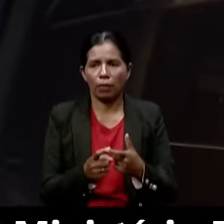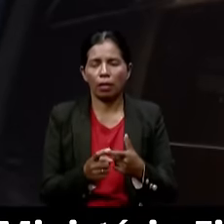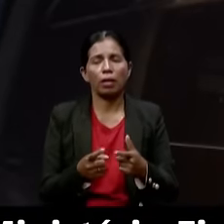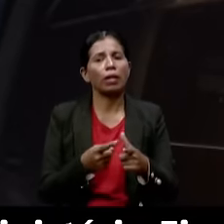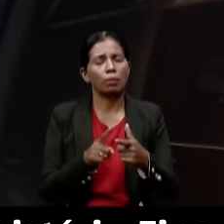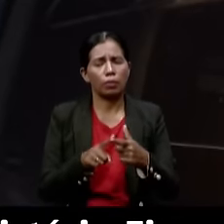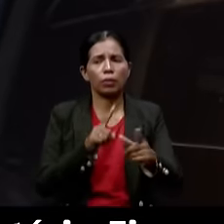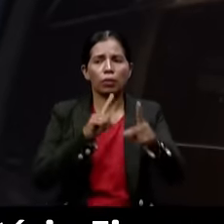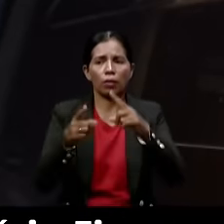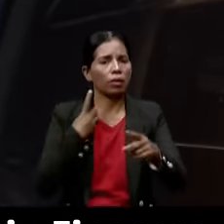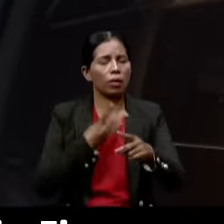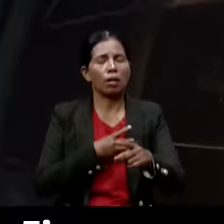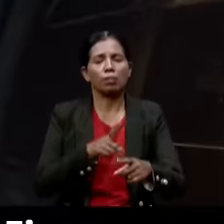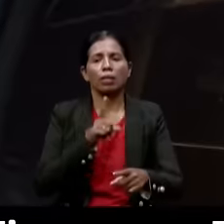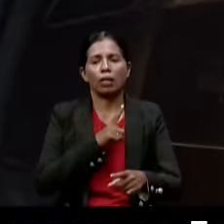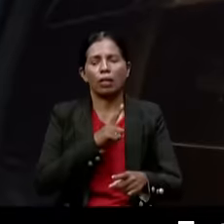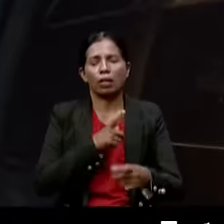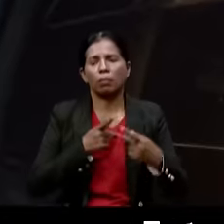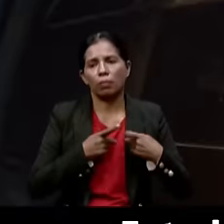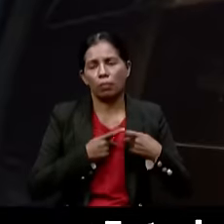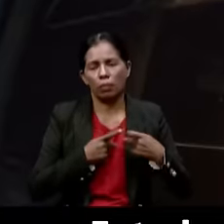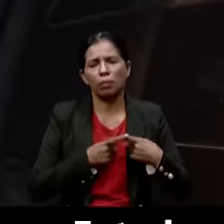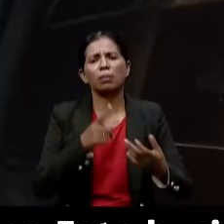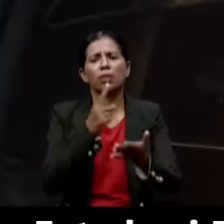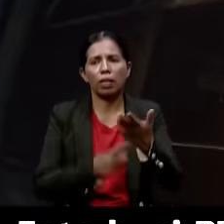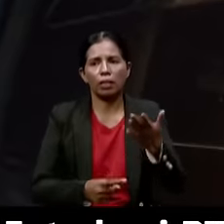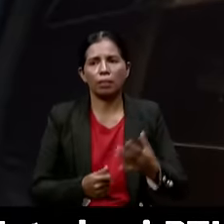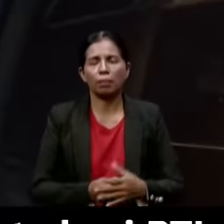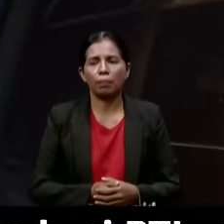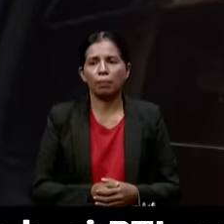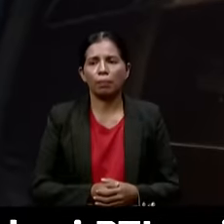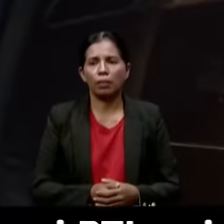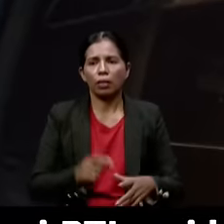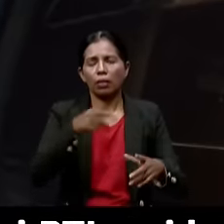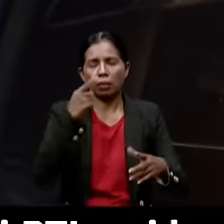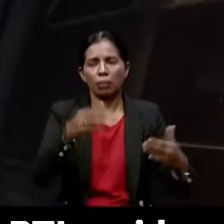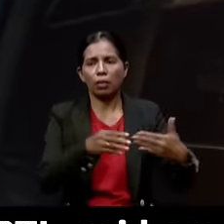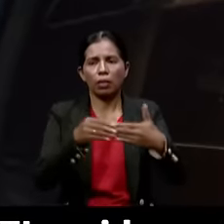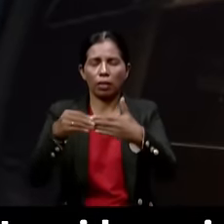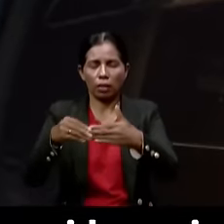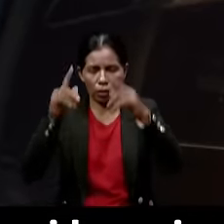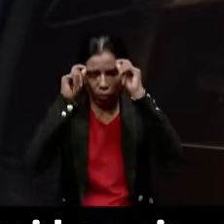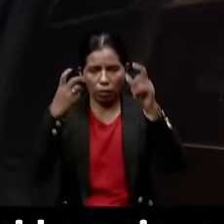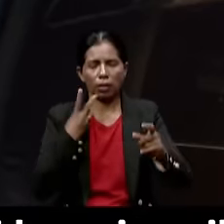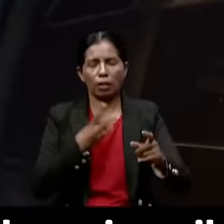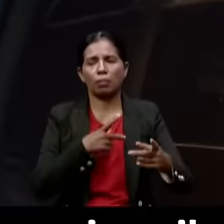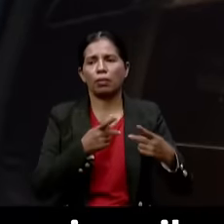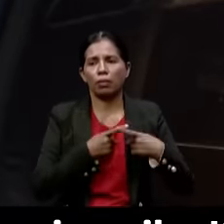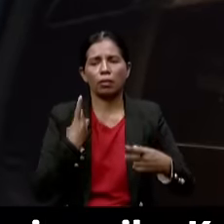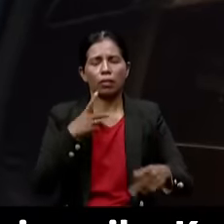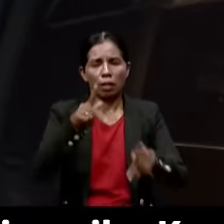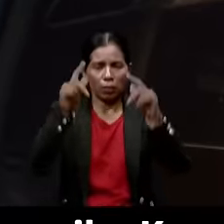depois kuliah bakat di amin laramoras laramoras laramoras apa saida siapa ukun timur am laramoras timur am ukun